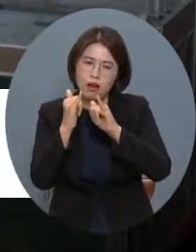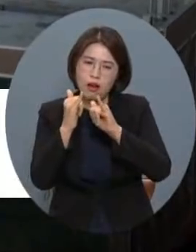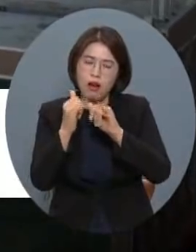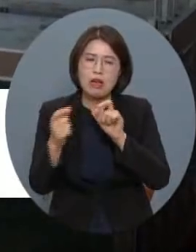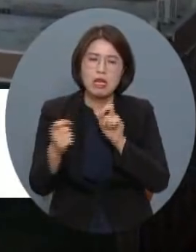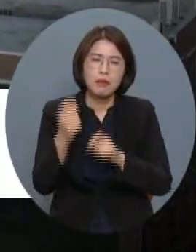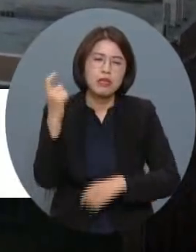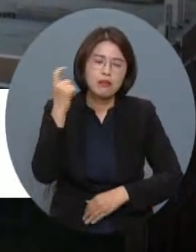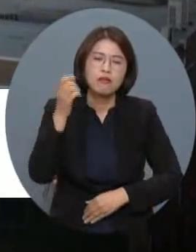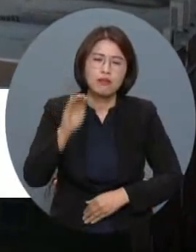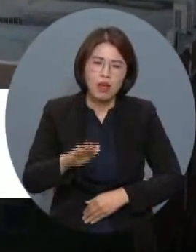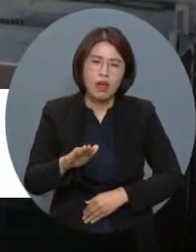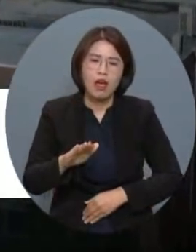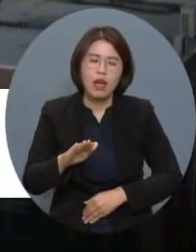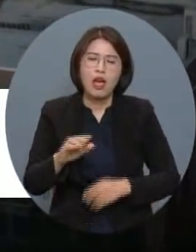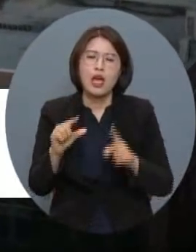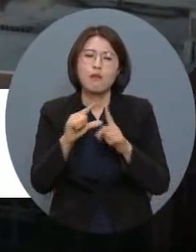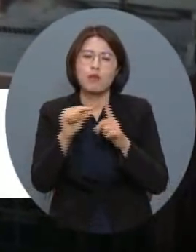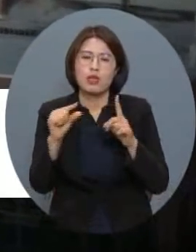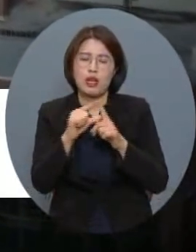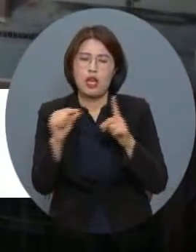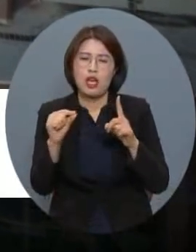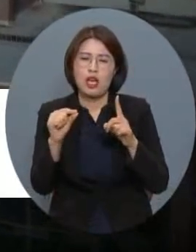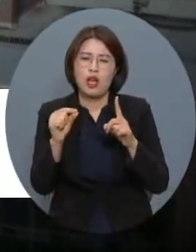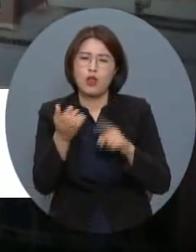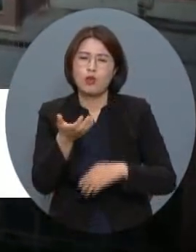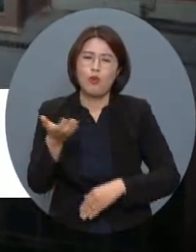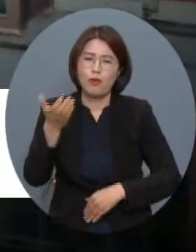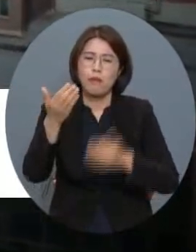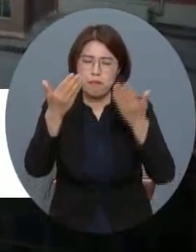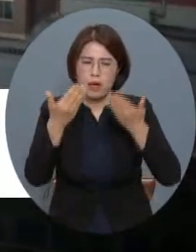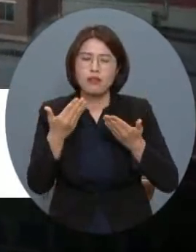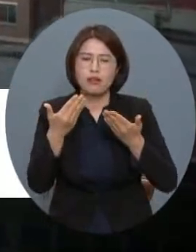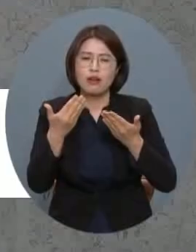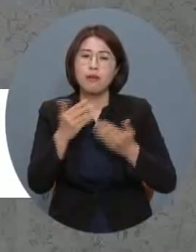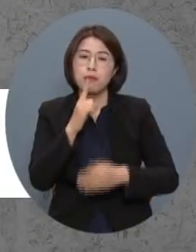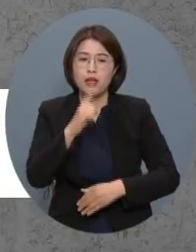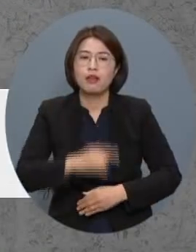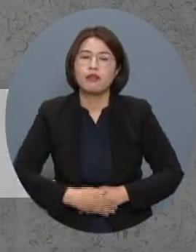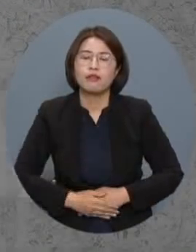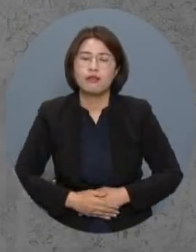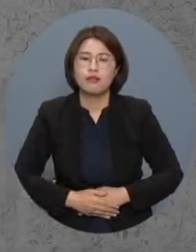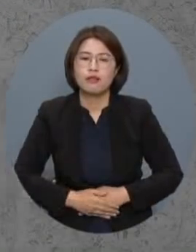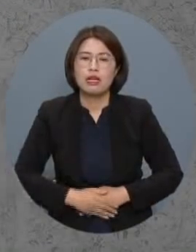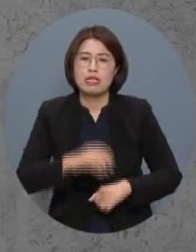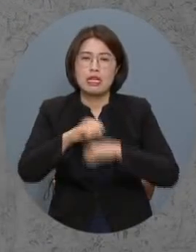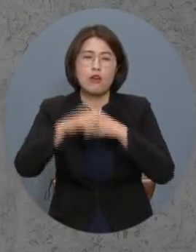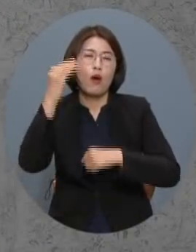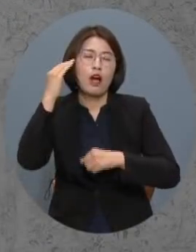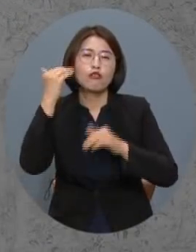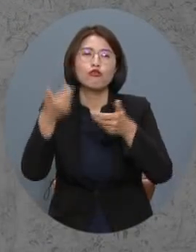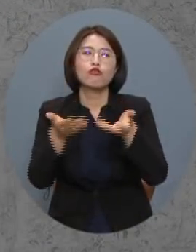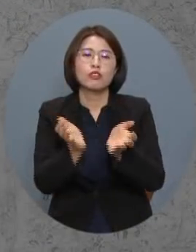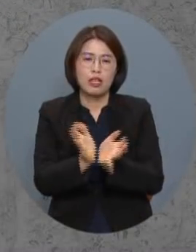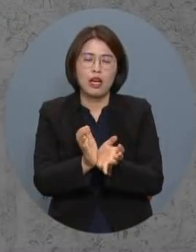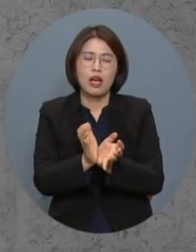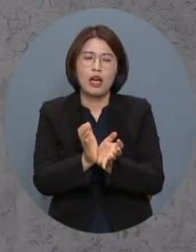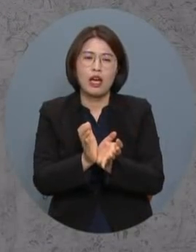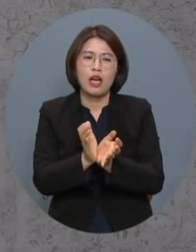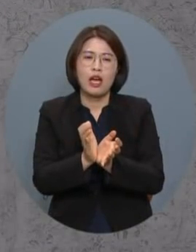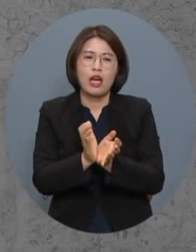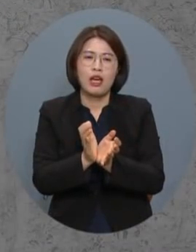옆에서 들었는데 비례 높은 순위 받을 거라고 그러네. 자유한국당 후신인